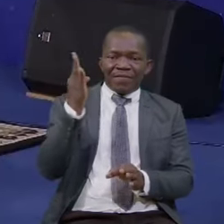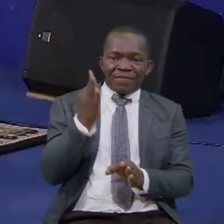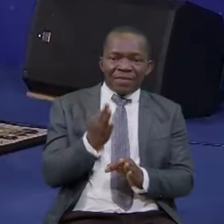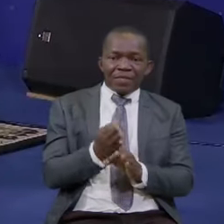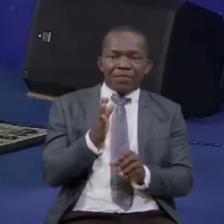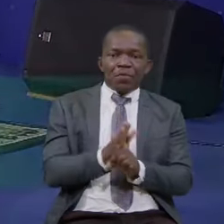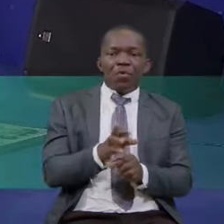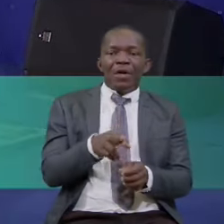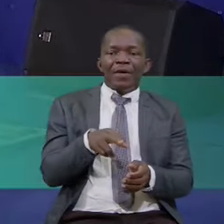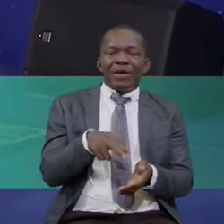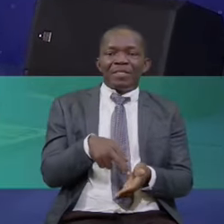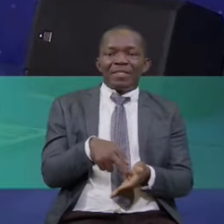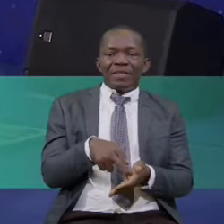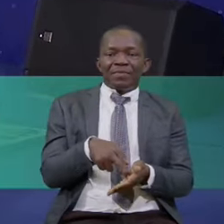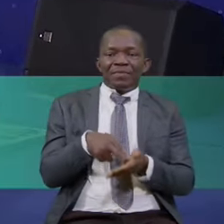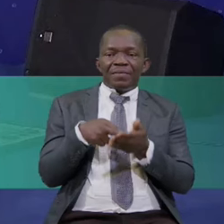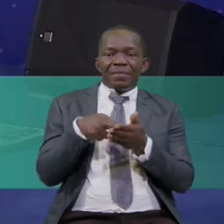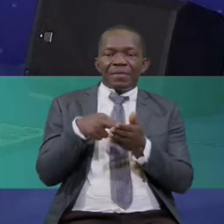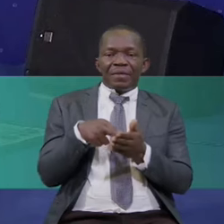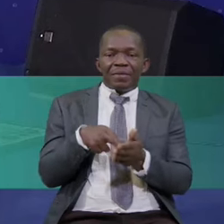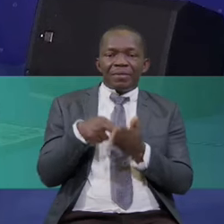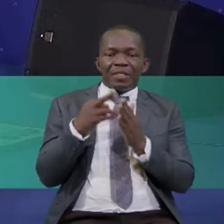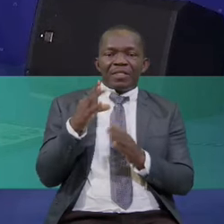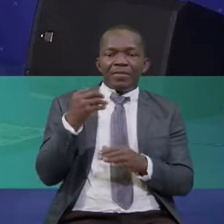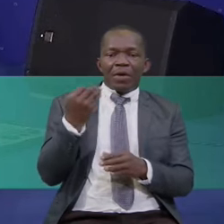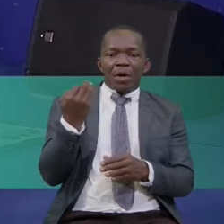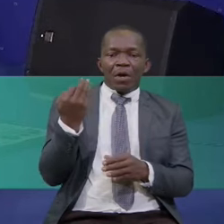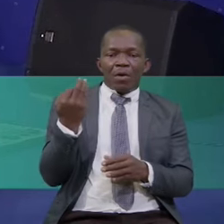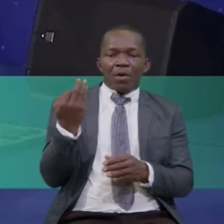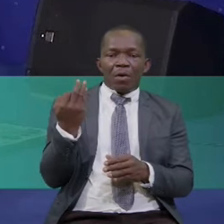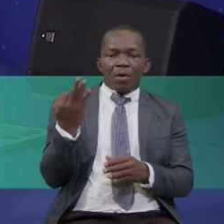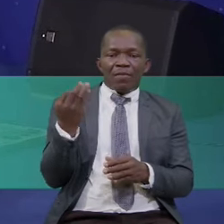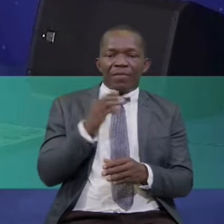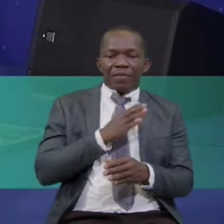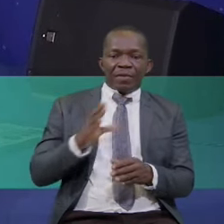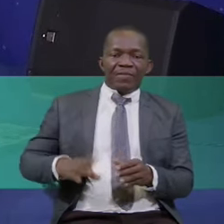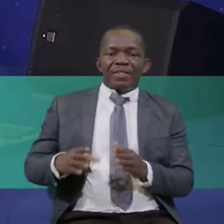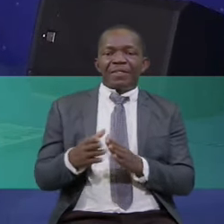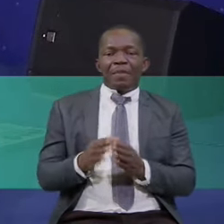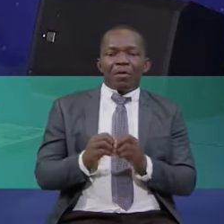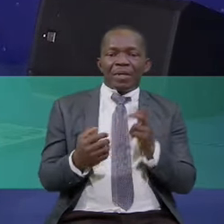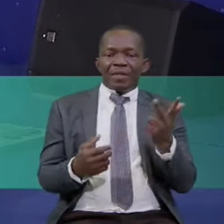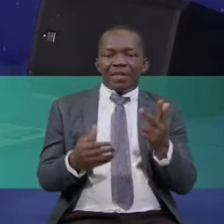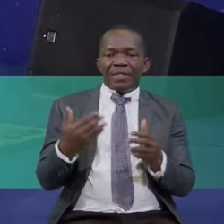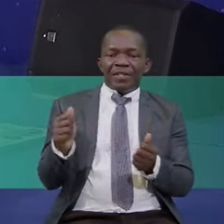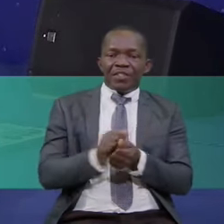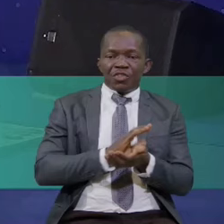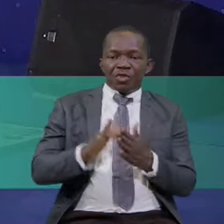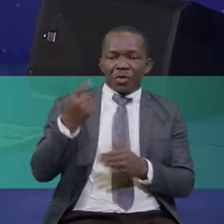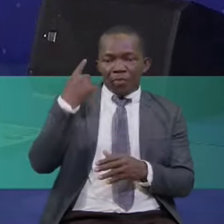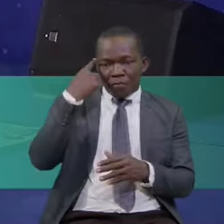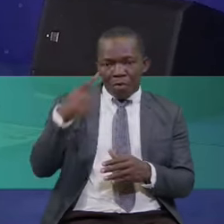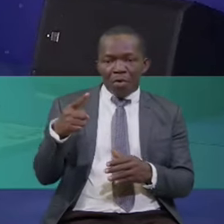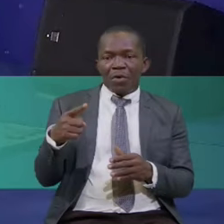fondation et troisièmement la perdition pour l'abandon fatal de la foi